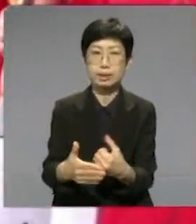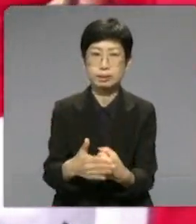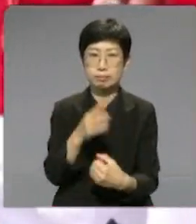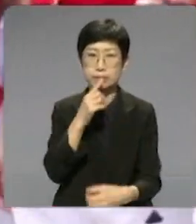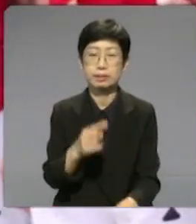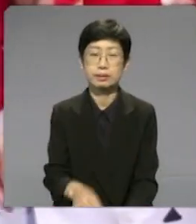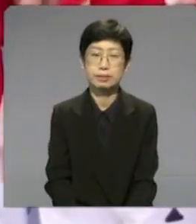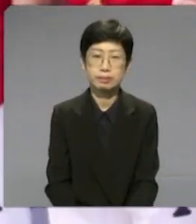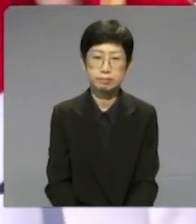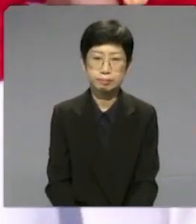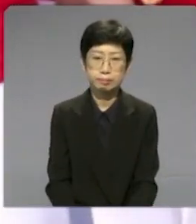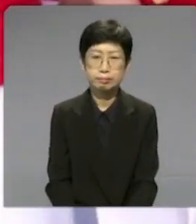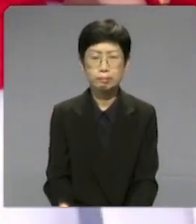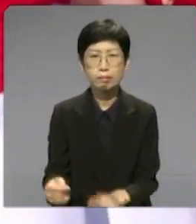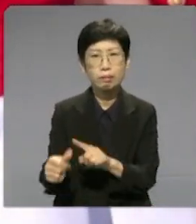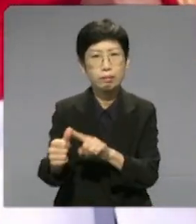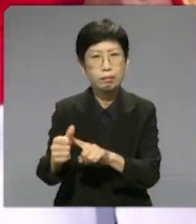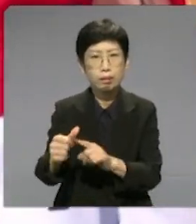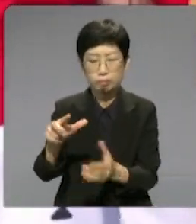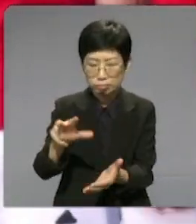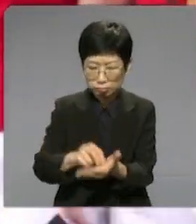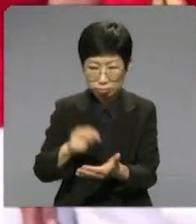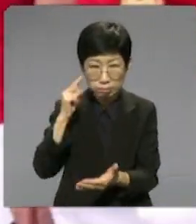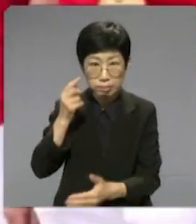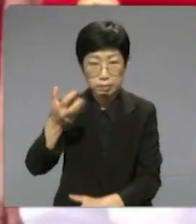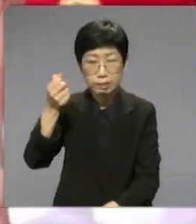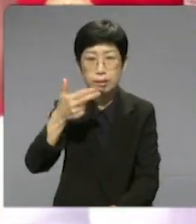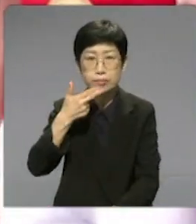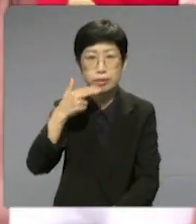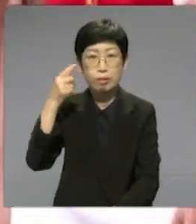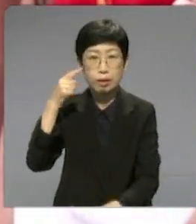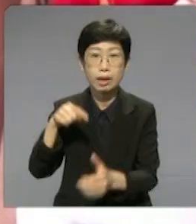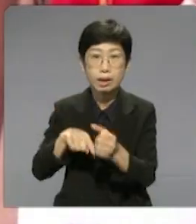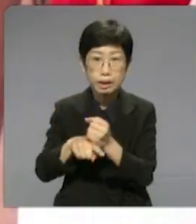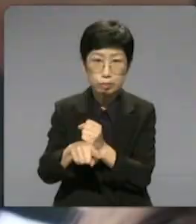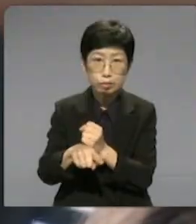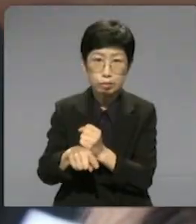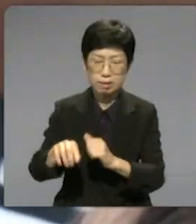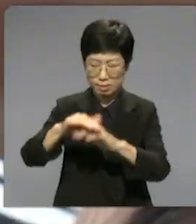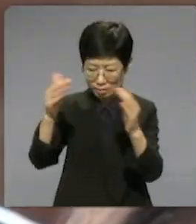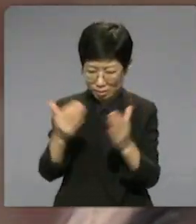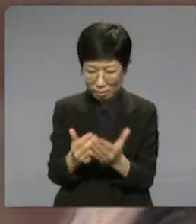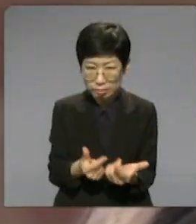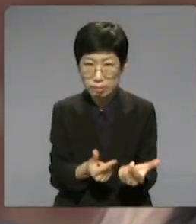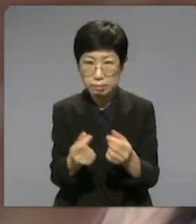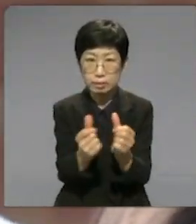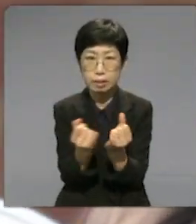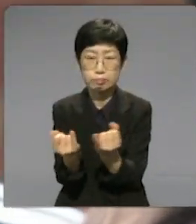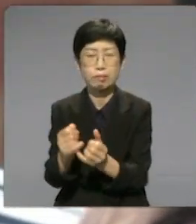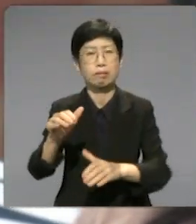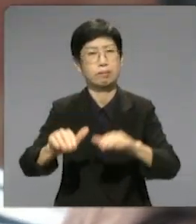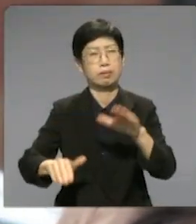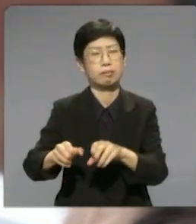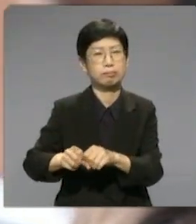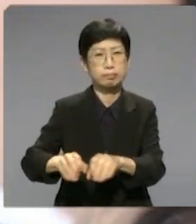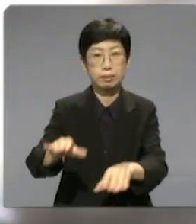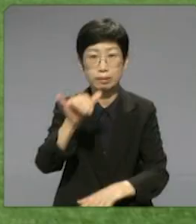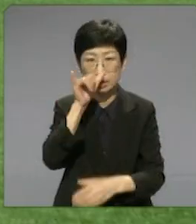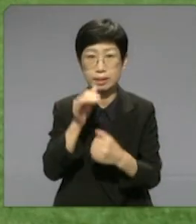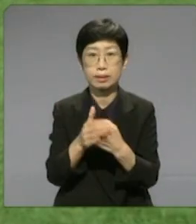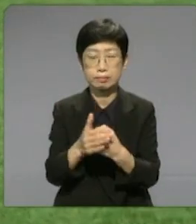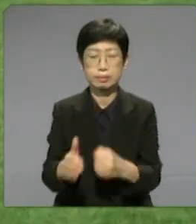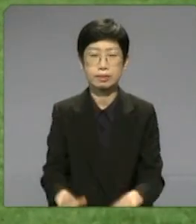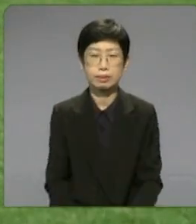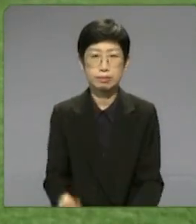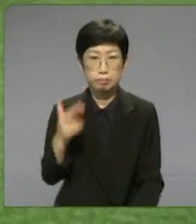루비알레스가 문제의식을 느끼지 못하는 이유는 스포츠계 전체의 성차별이 만연해 있기 때문이라는 지적도 나옵니다.